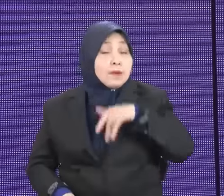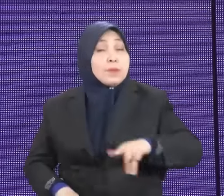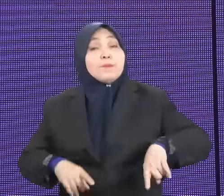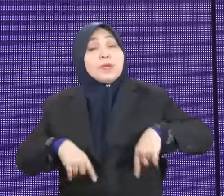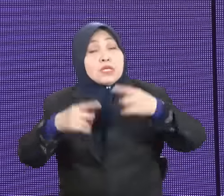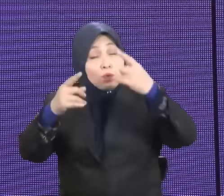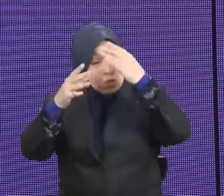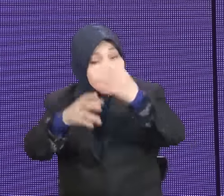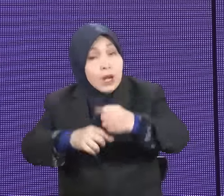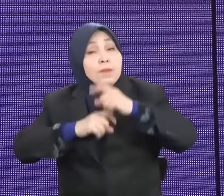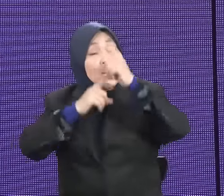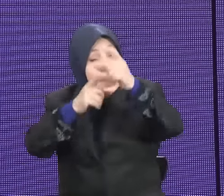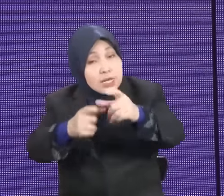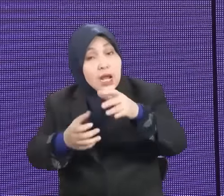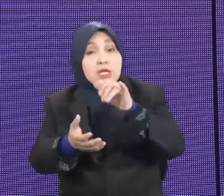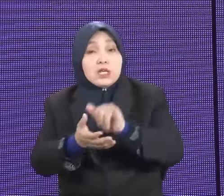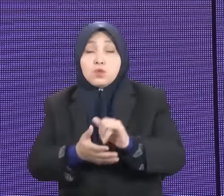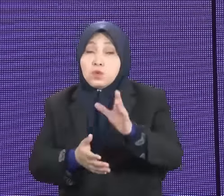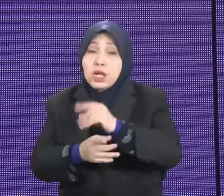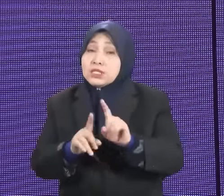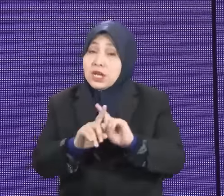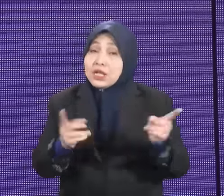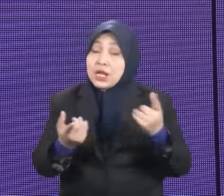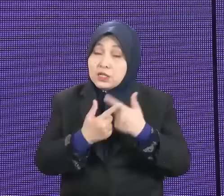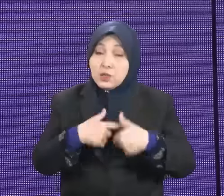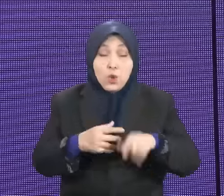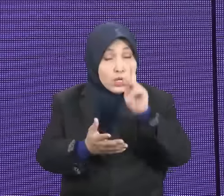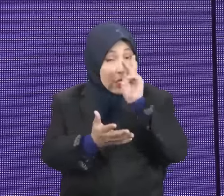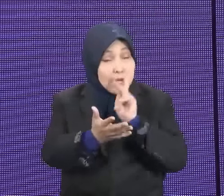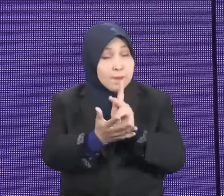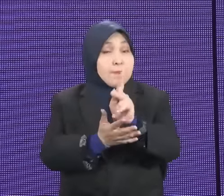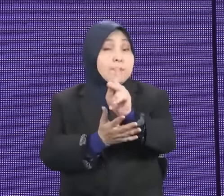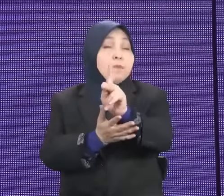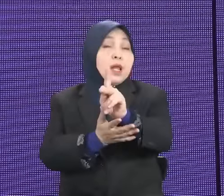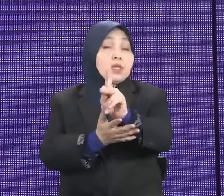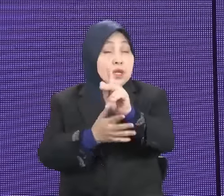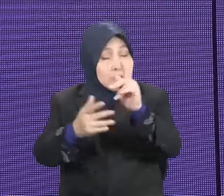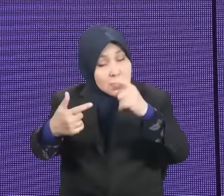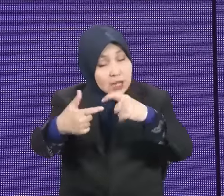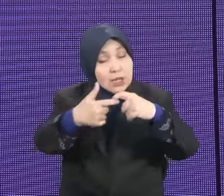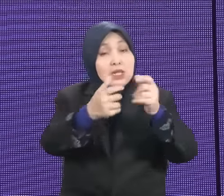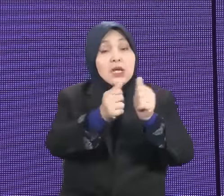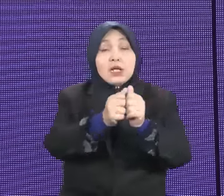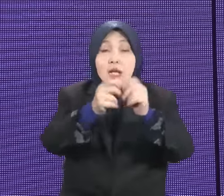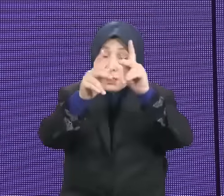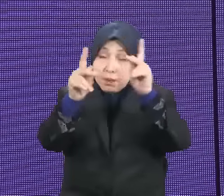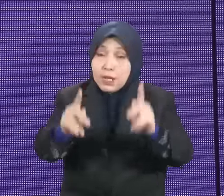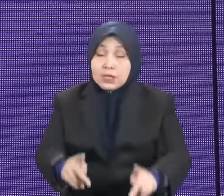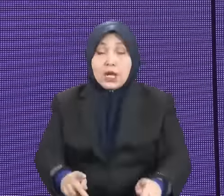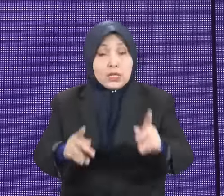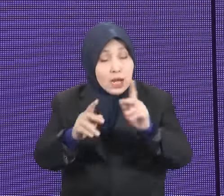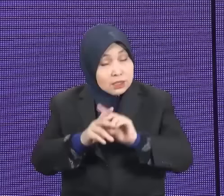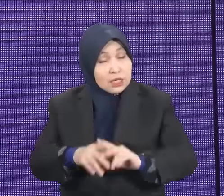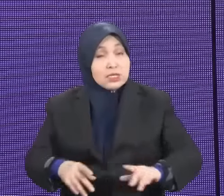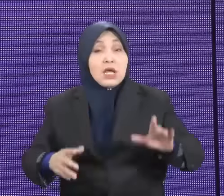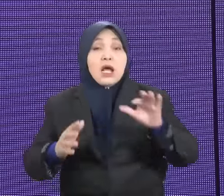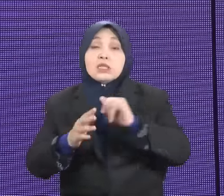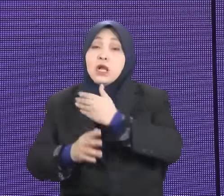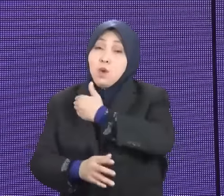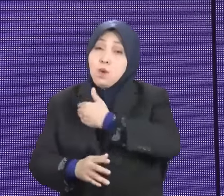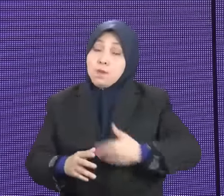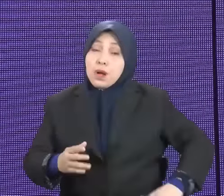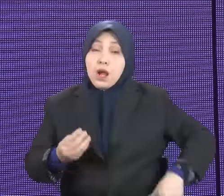anugerah hadiah tersebut dan selain dari itu kiblat ada kaitannya salat satu lagi Masjidil Haram dikaitkan dengan Hajj ataupun umroh